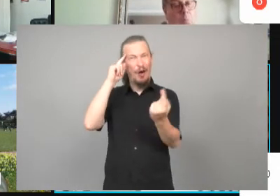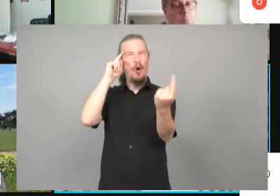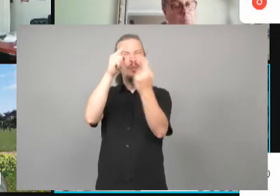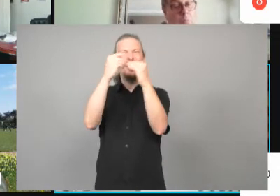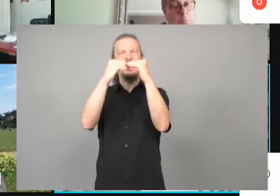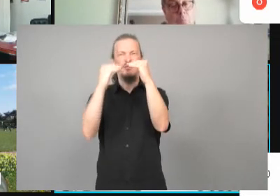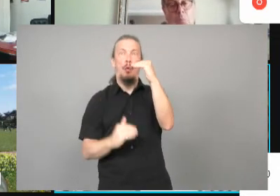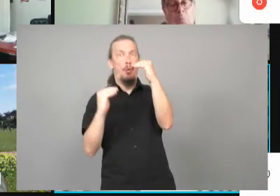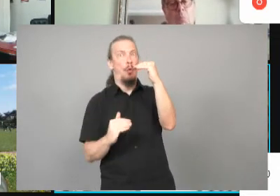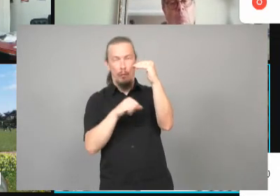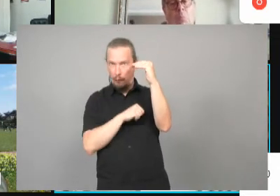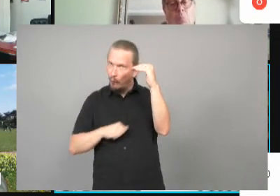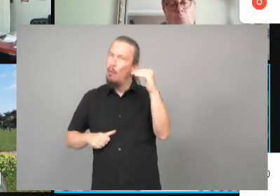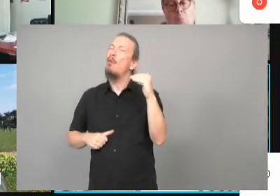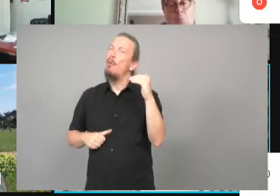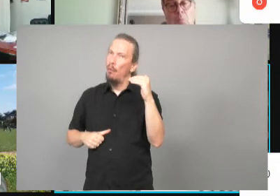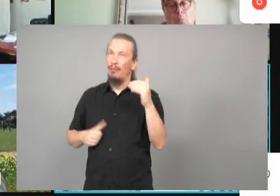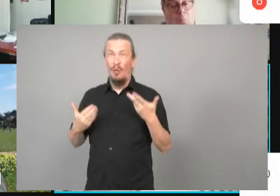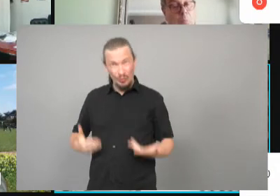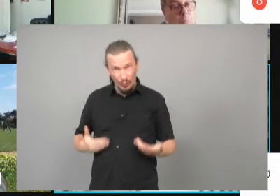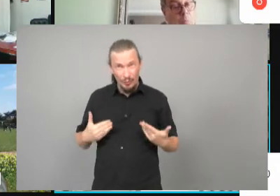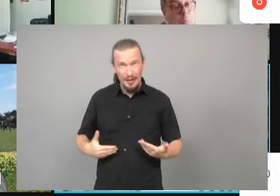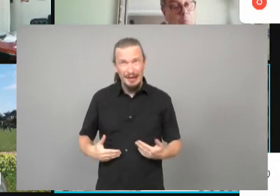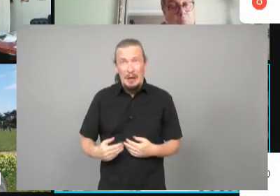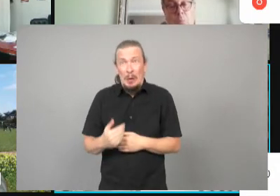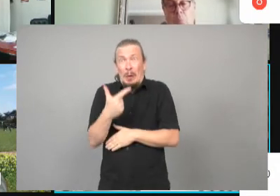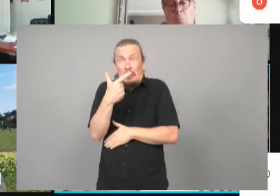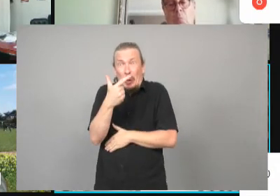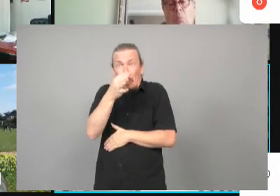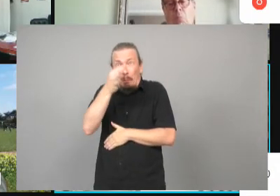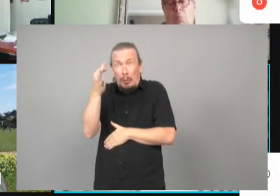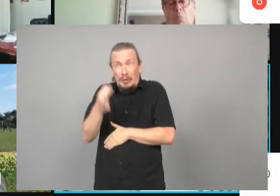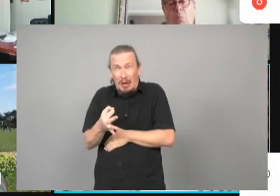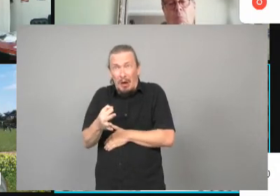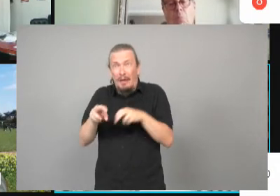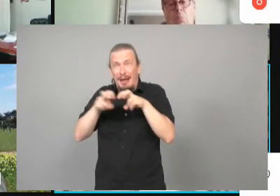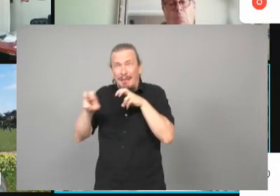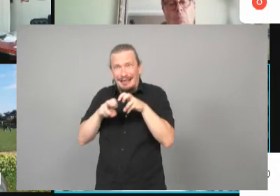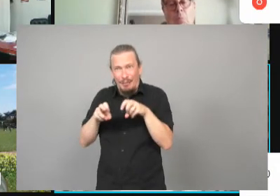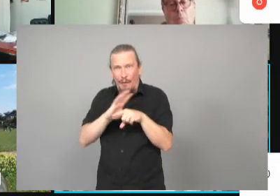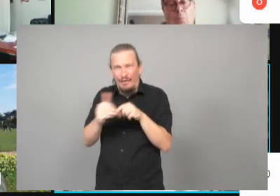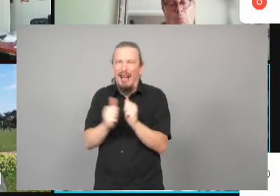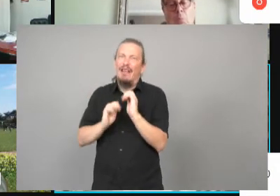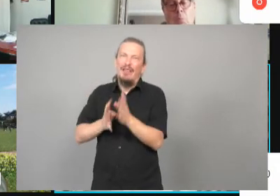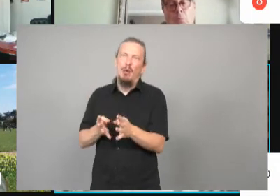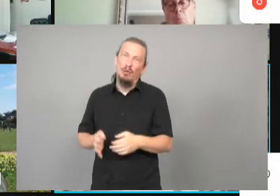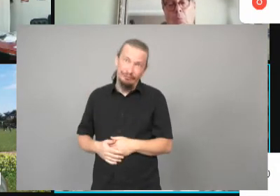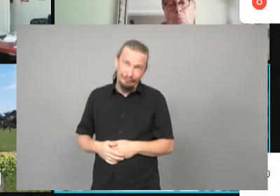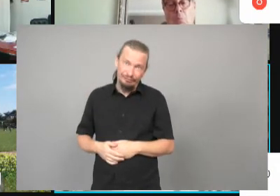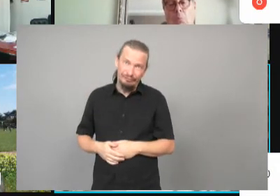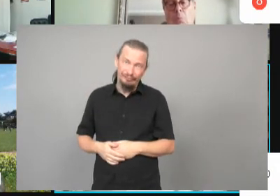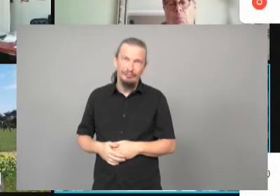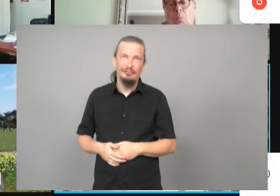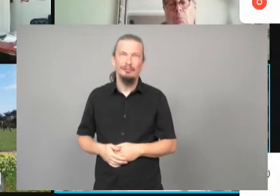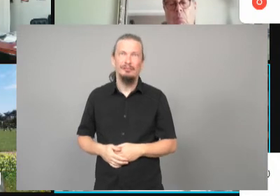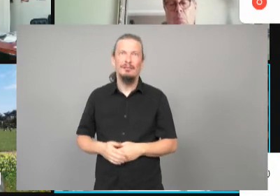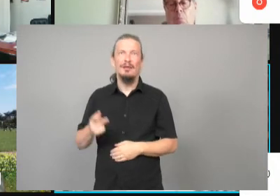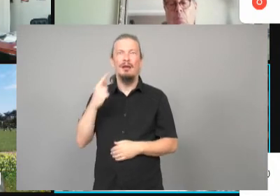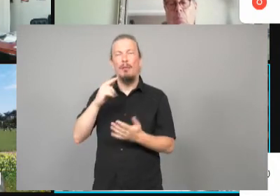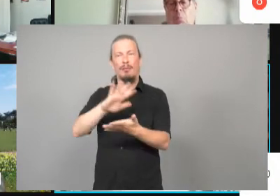PDU, puisqu'aujourd'hui, seulement 2% des déplacements sont réalisés en vélo. Du point de vue de la pratique, c'est un